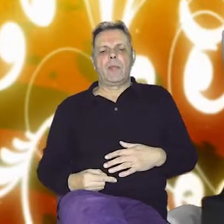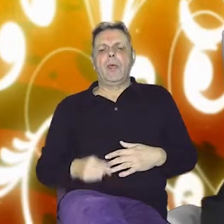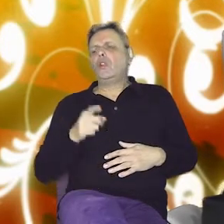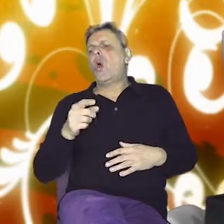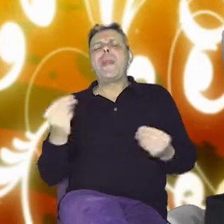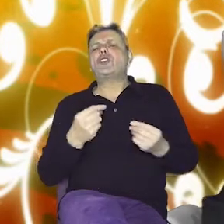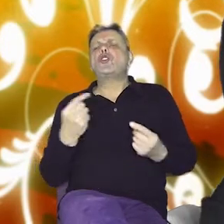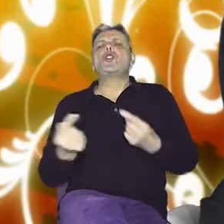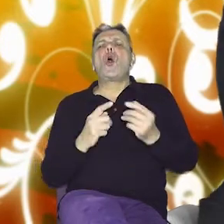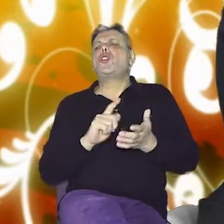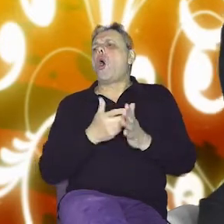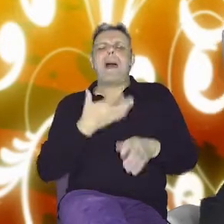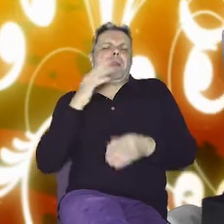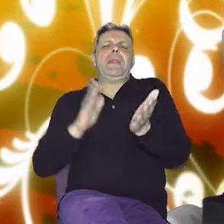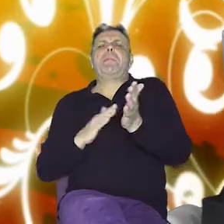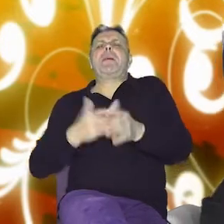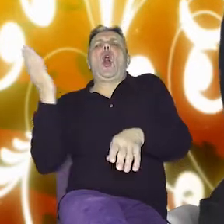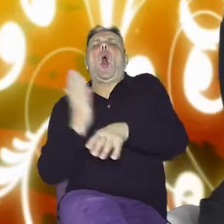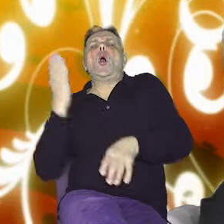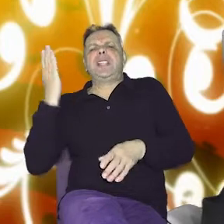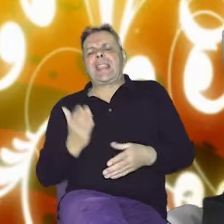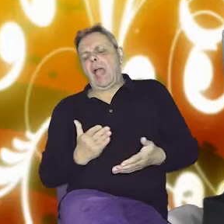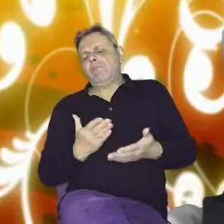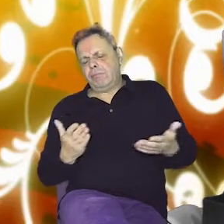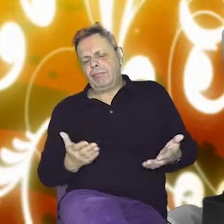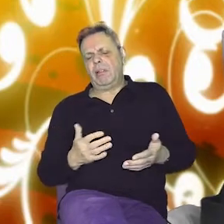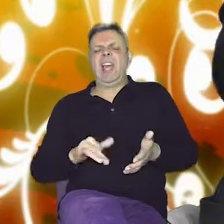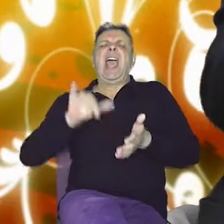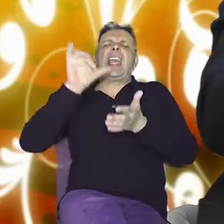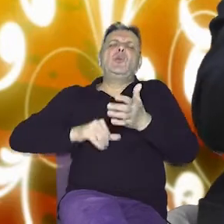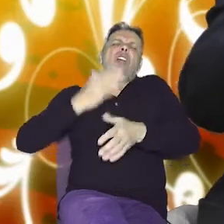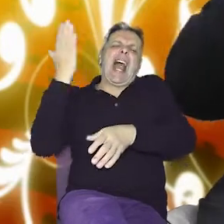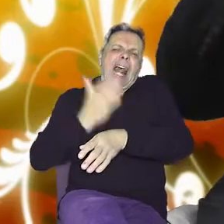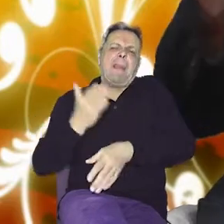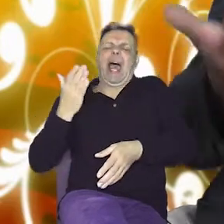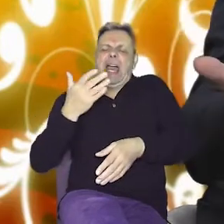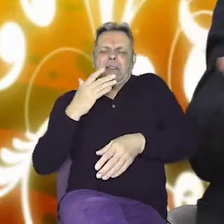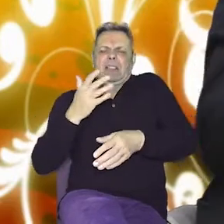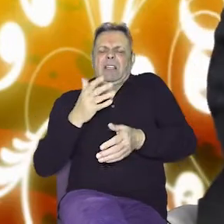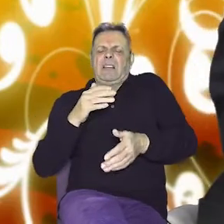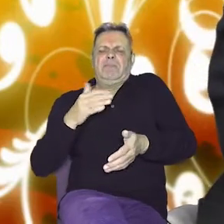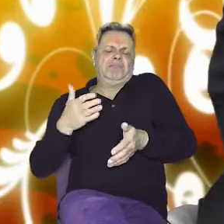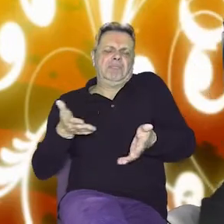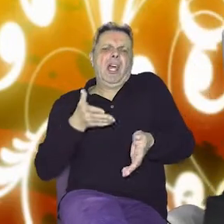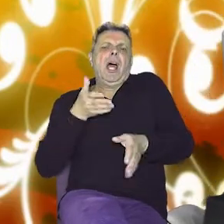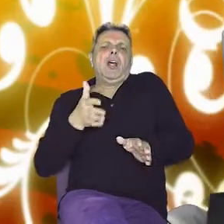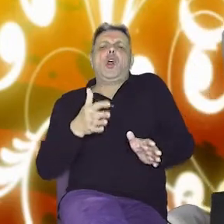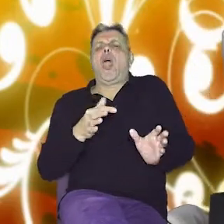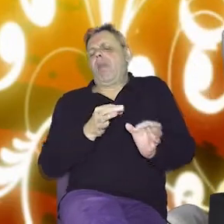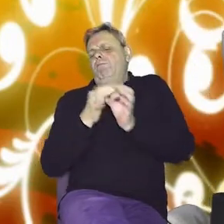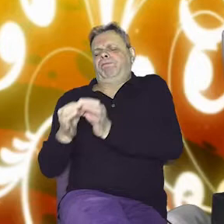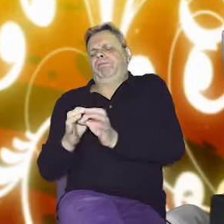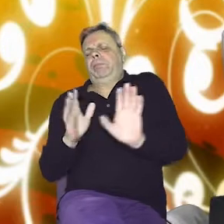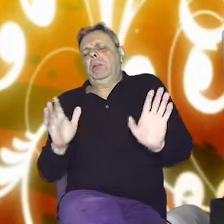se dogodi odmah. To su ozljede. Akutne rane su, na primjer, kiruške rane, operativne rane i tako što se radi. Dakle, treba... to je